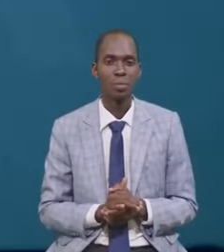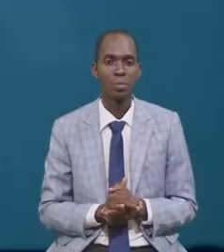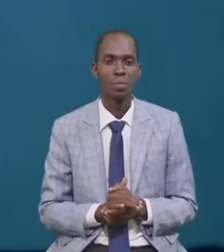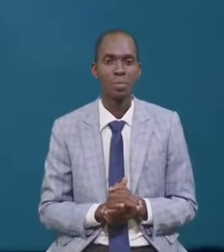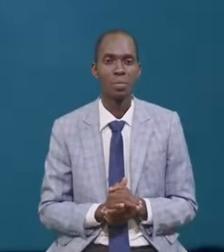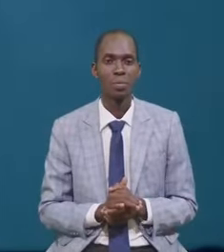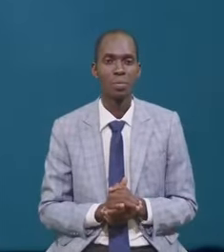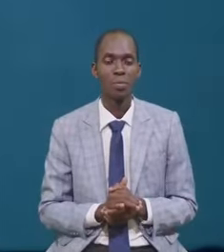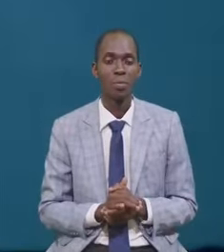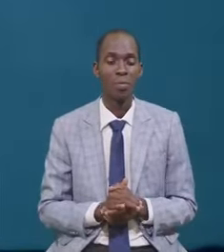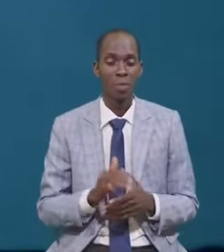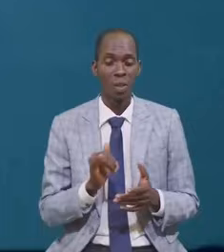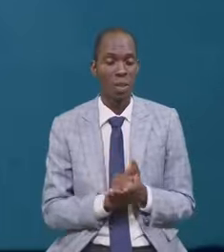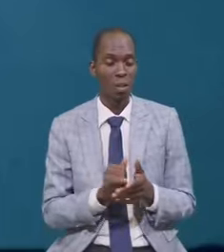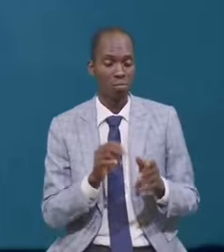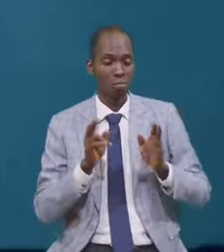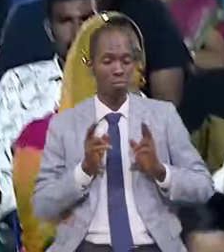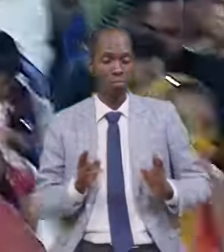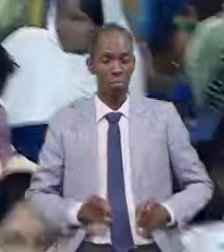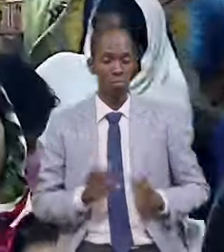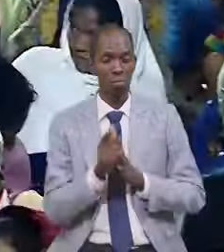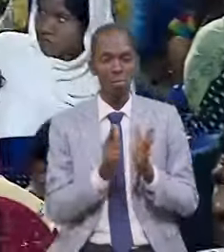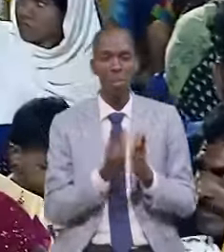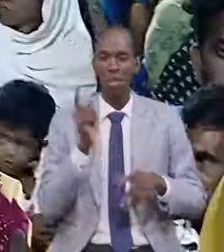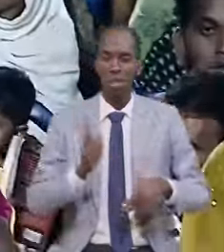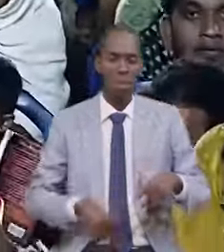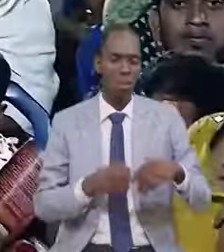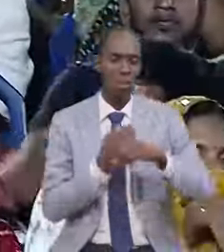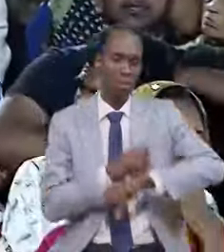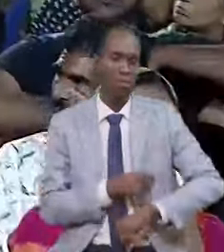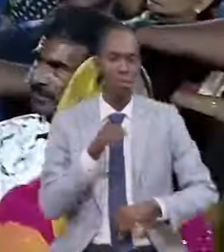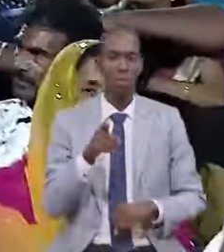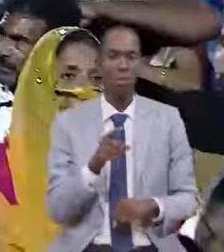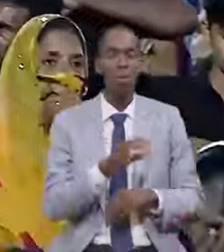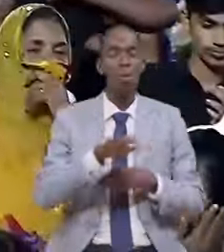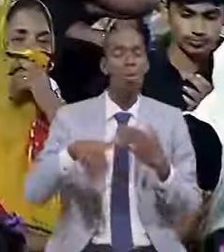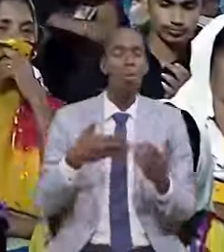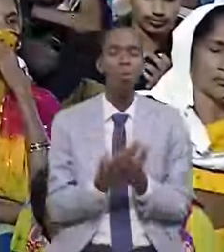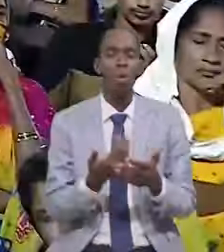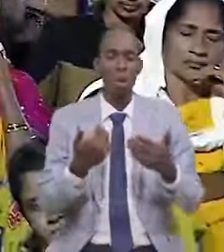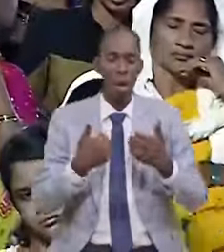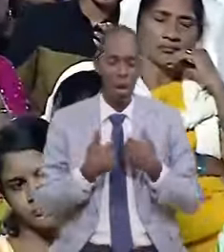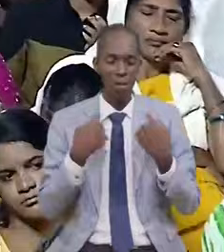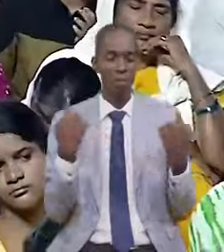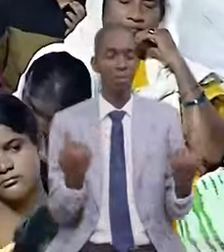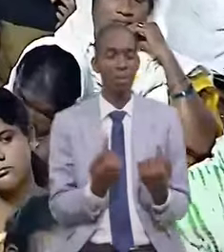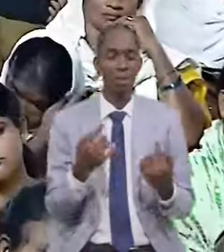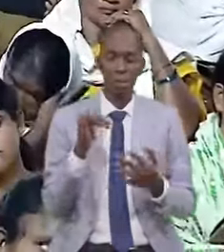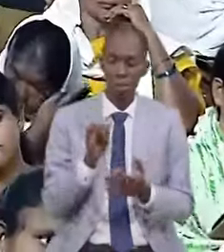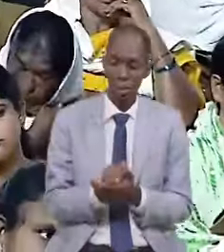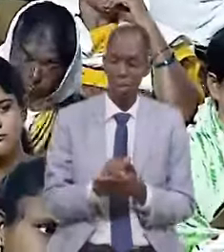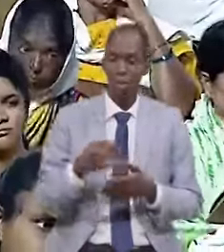erparchukunte, he cannot represent you. Atanni na vidhanga tappinchaledu. All have seen that human